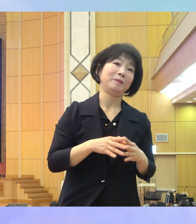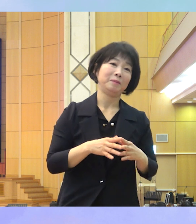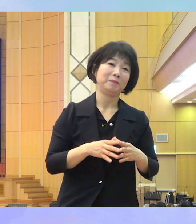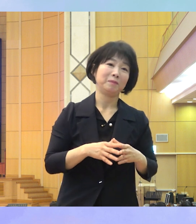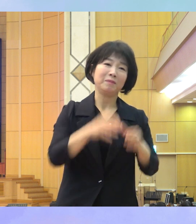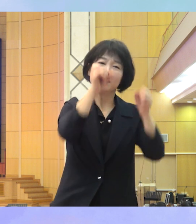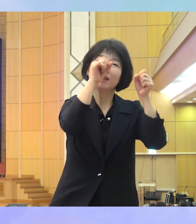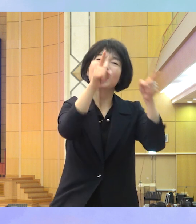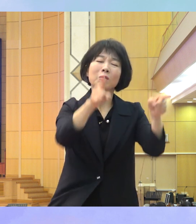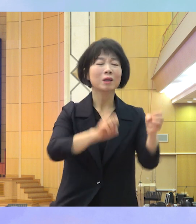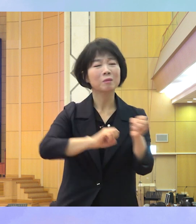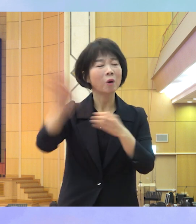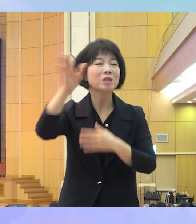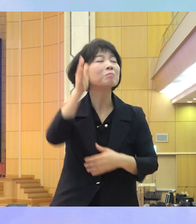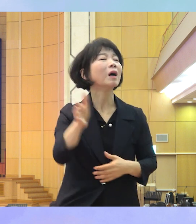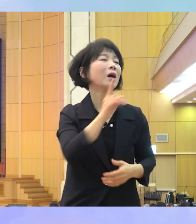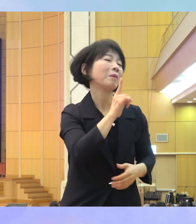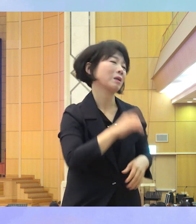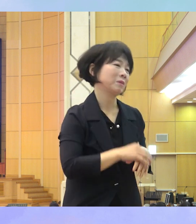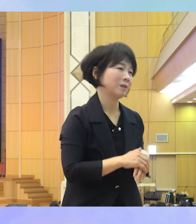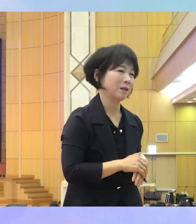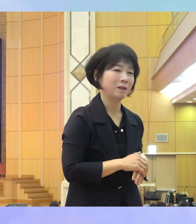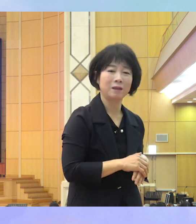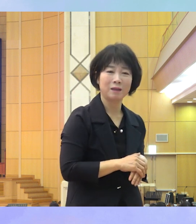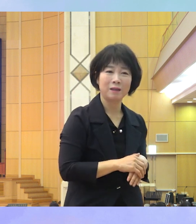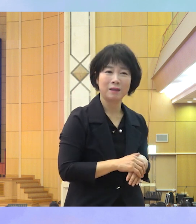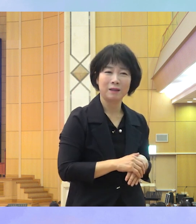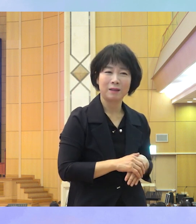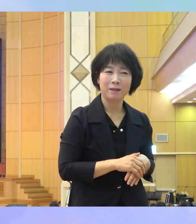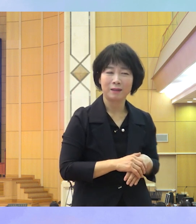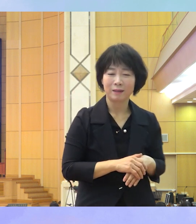에레미야 46장 17절입니다.